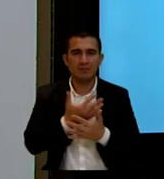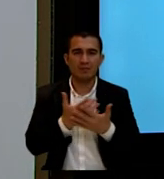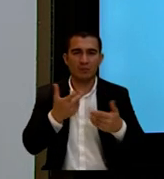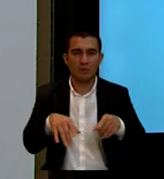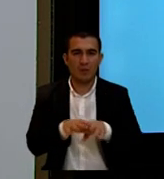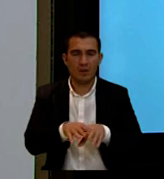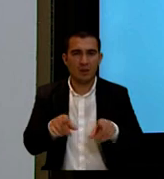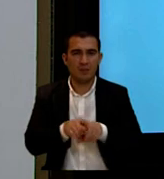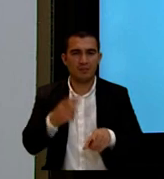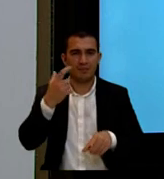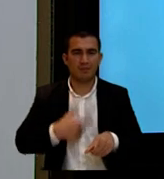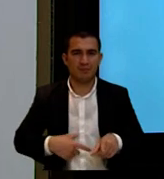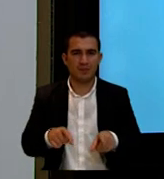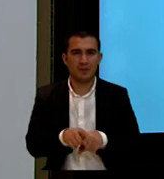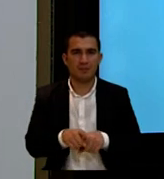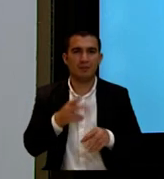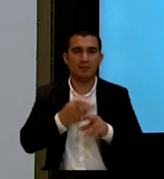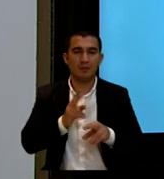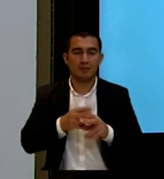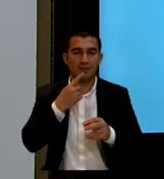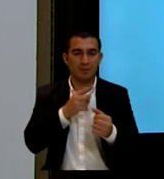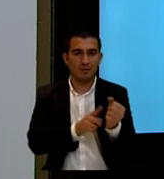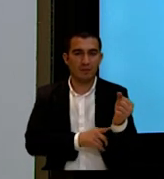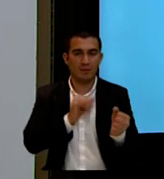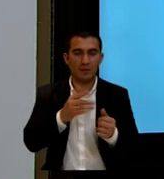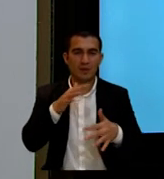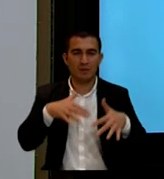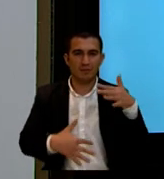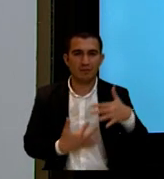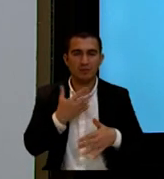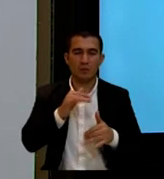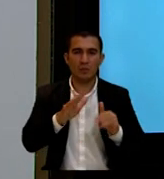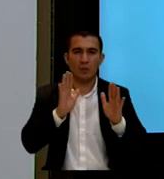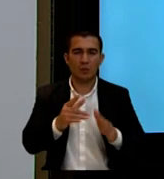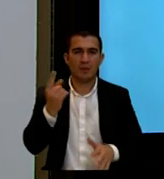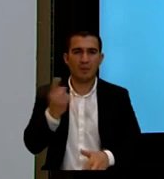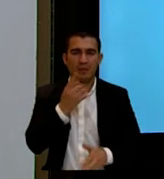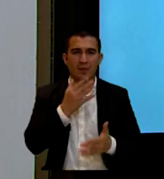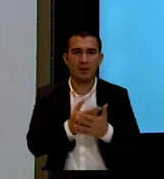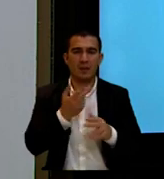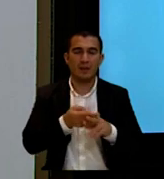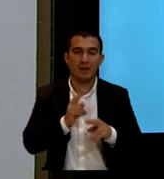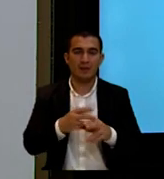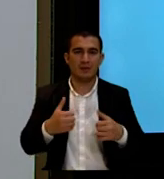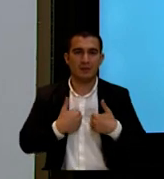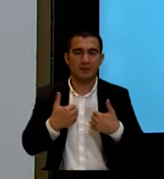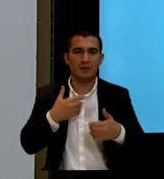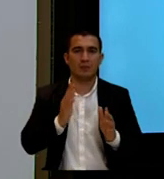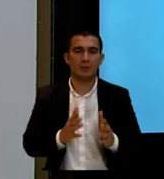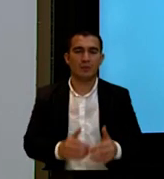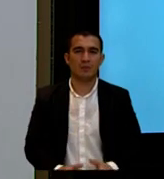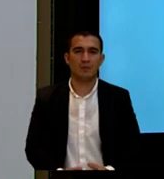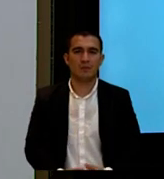yopiq bo'ladi. Lekin qon aylanish yagona qon aylanish sistemasi bo'ylab harakatlanadi.